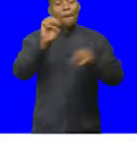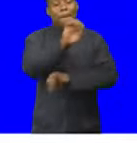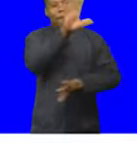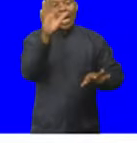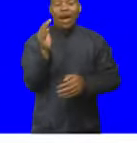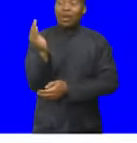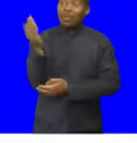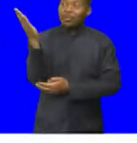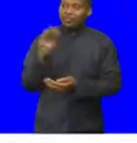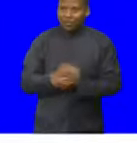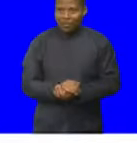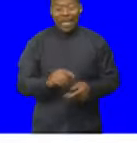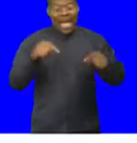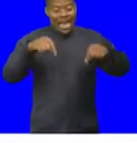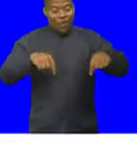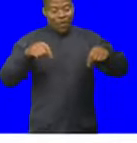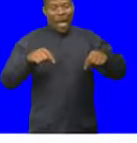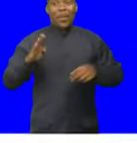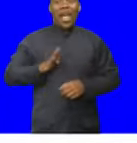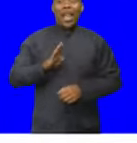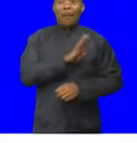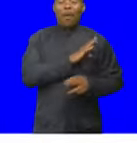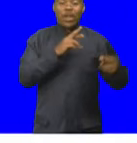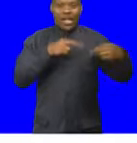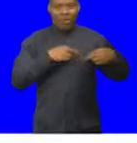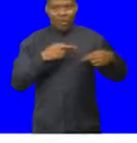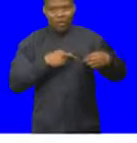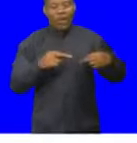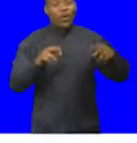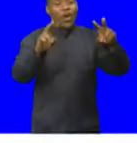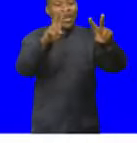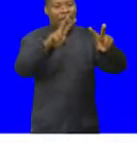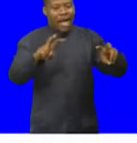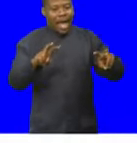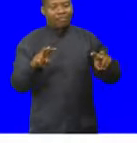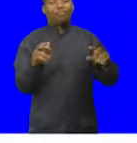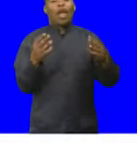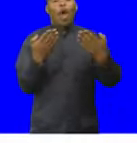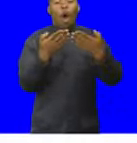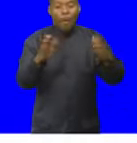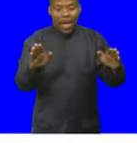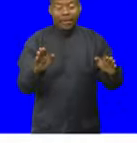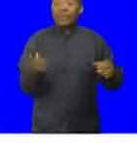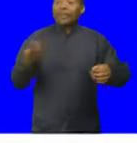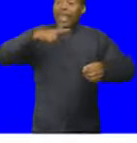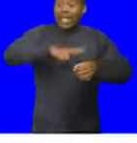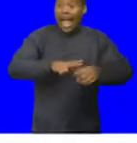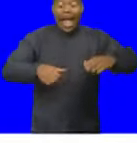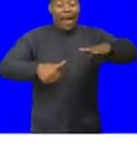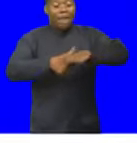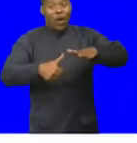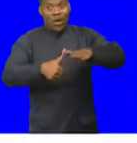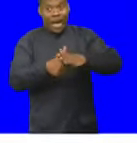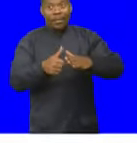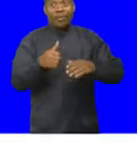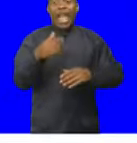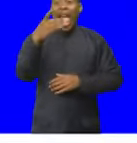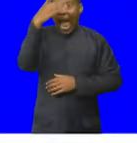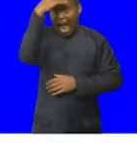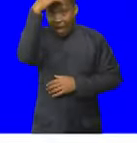lensha yelicwaningo. Kubalekile sitiko letempilo singuhulumende wakangwane ukuthi kube khona labo